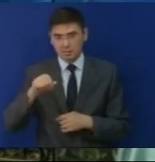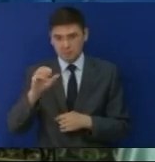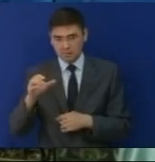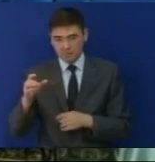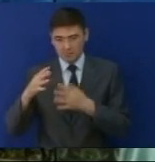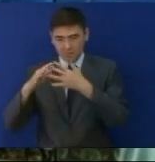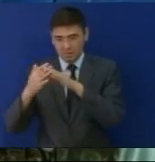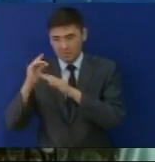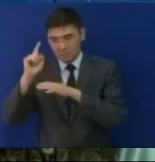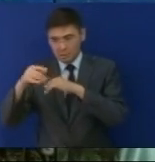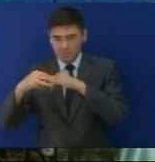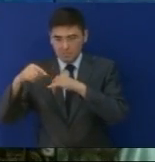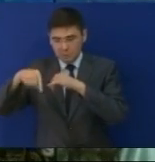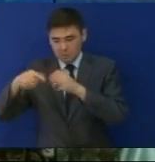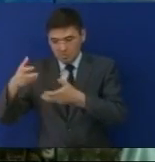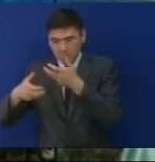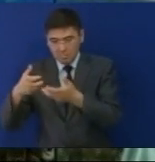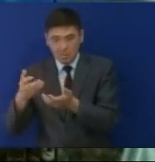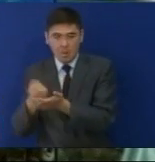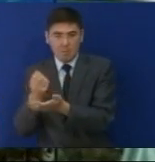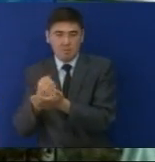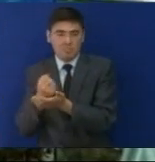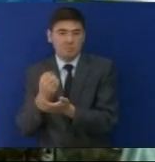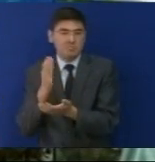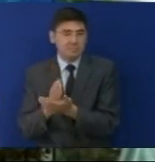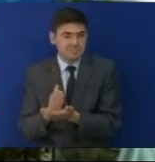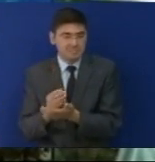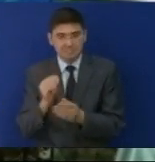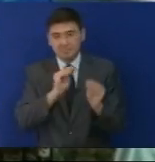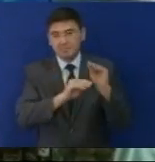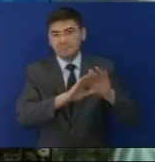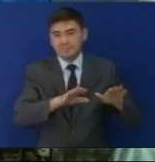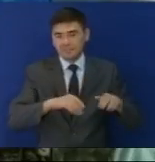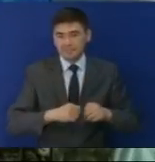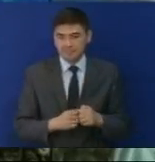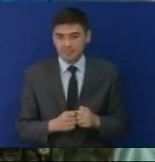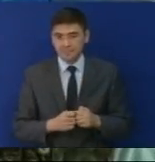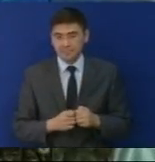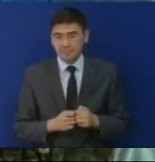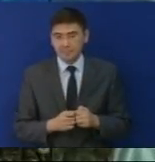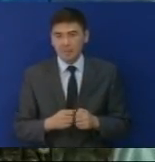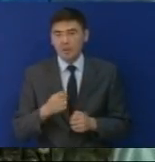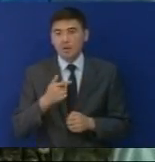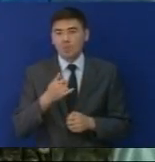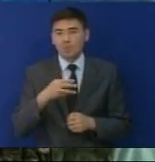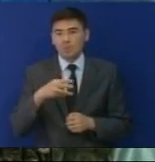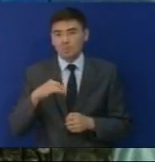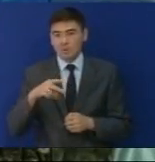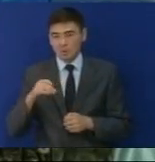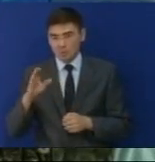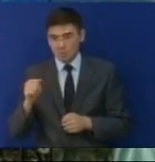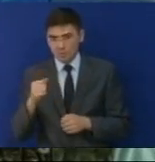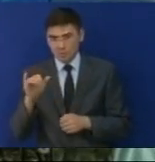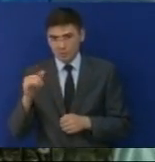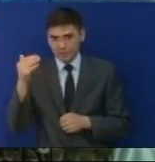В 2018 году под руководством Умыткалиева, доцента кафедры археологии и этнологии Евразийского университета имени Гумилева, были найдены